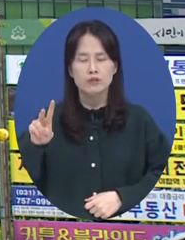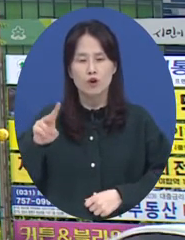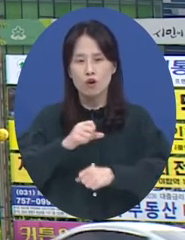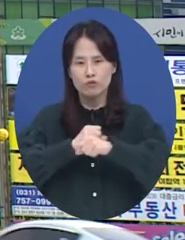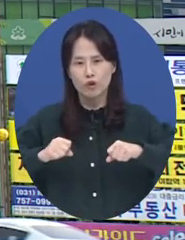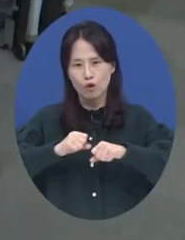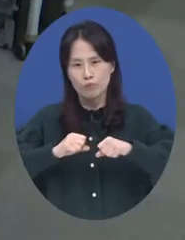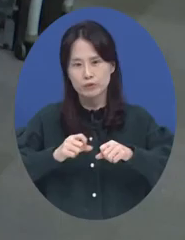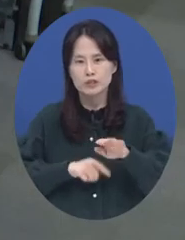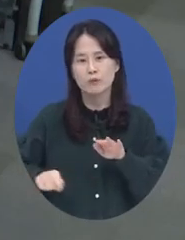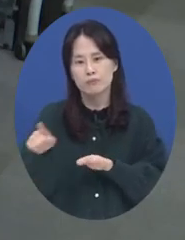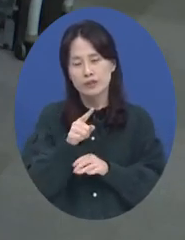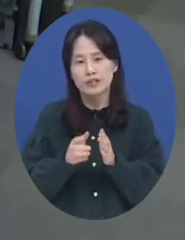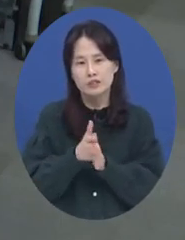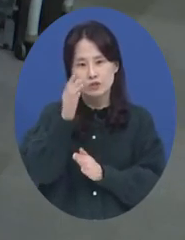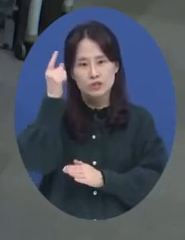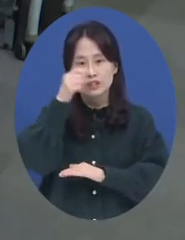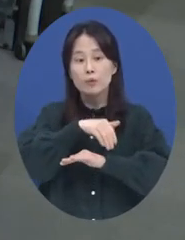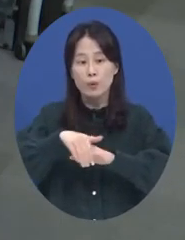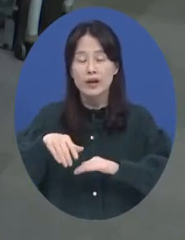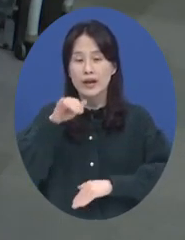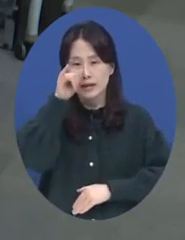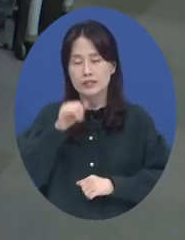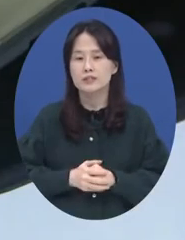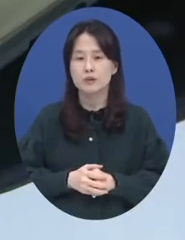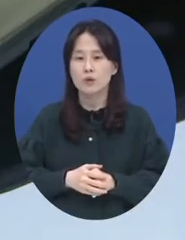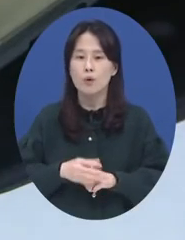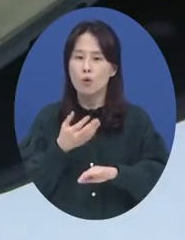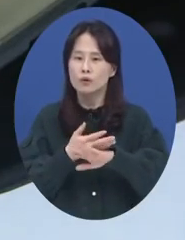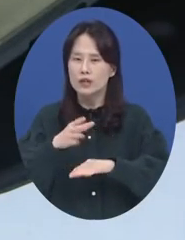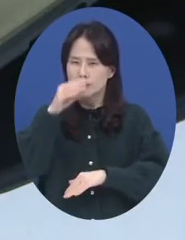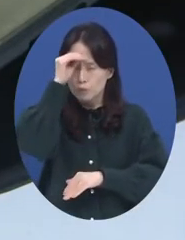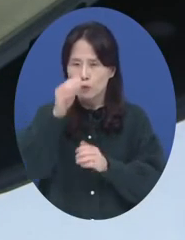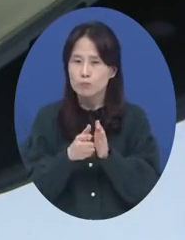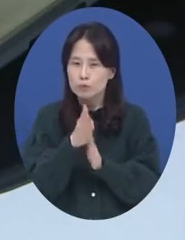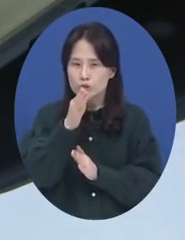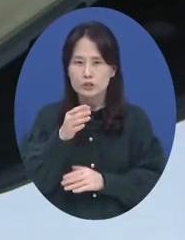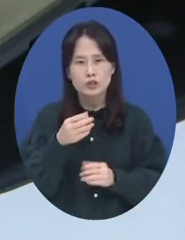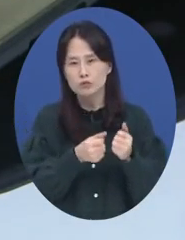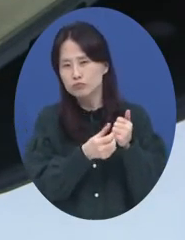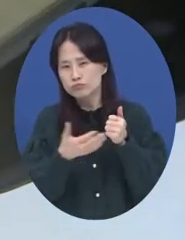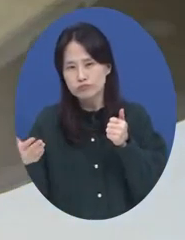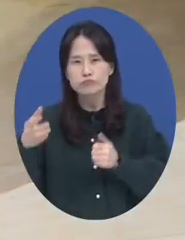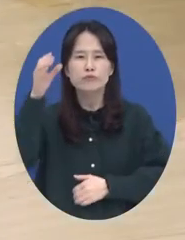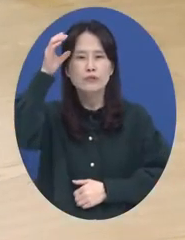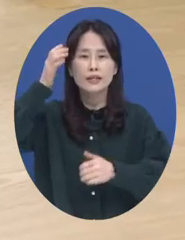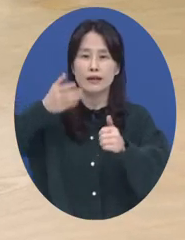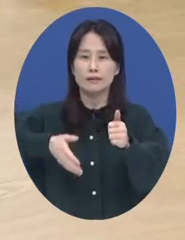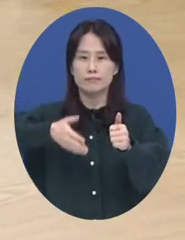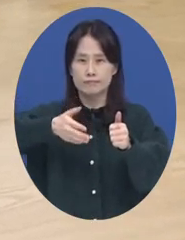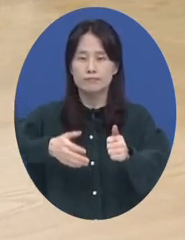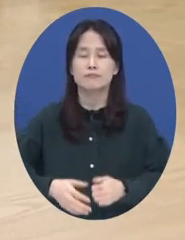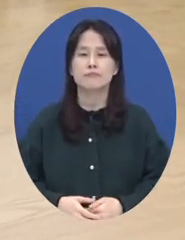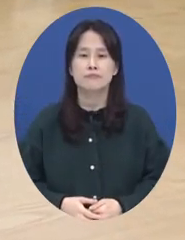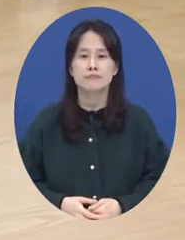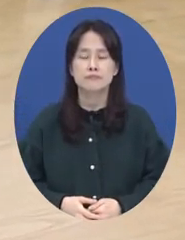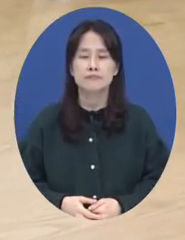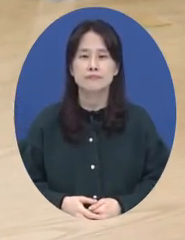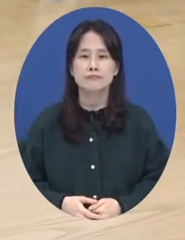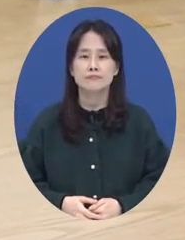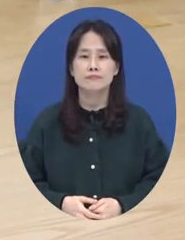칩거 됩니다 또 도에서 50 중인 다른 참다운 클러스터의 도 뉴드 확산 1 기대됩니다 경유 tv